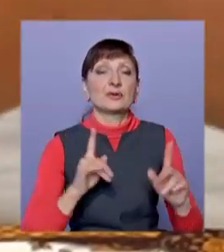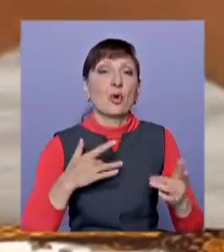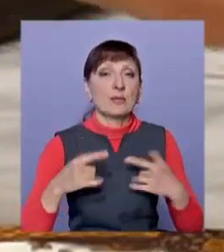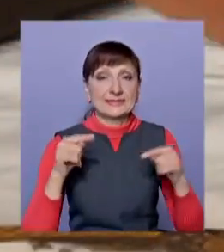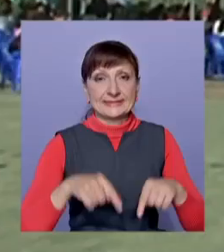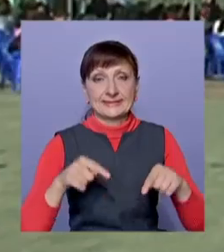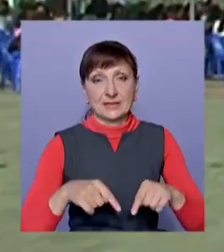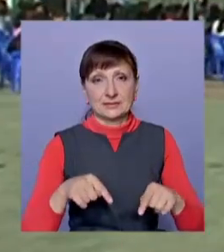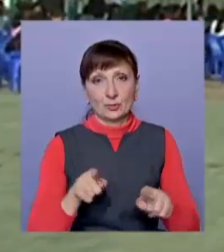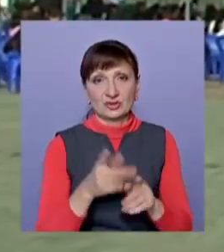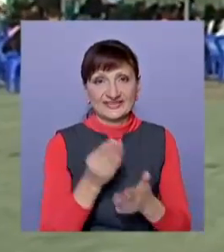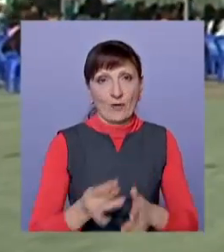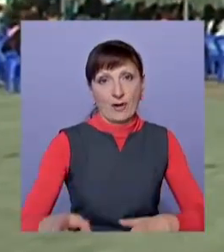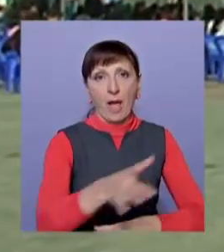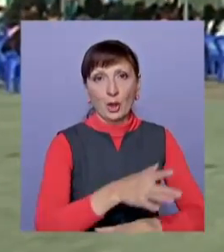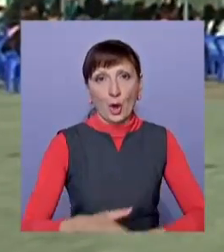центр города.